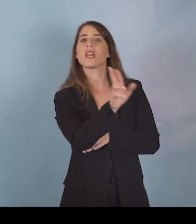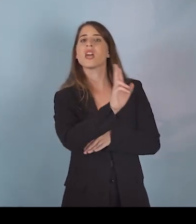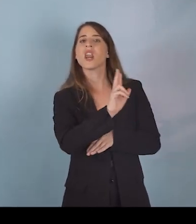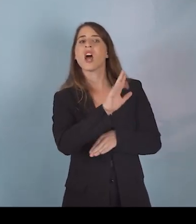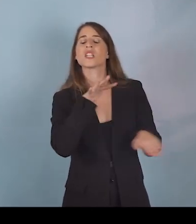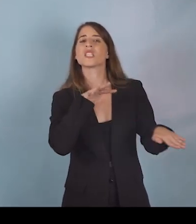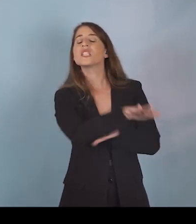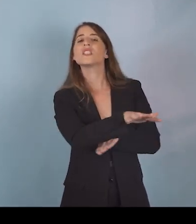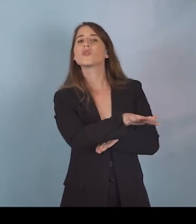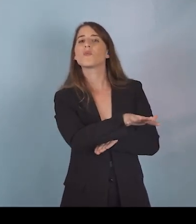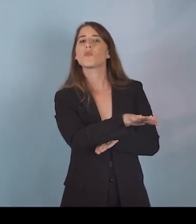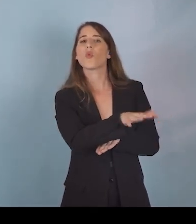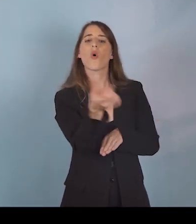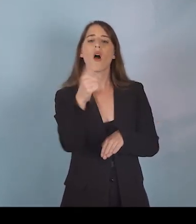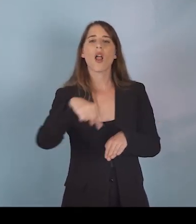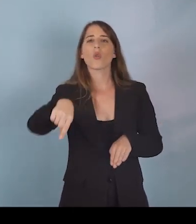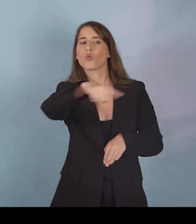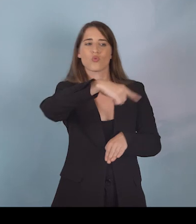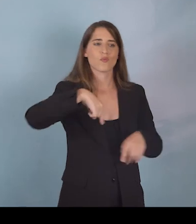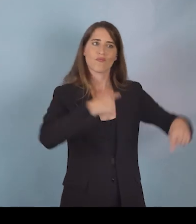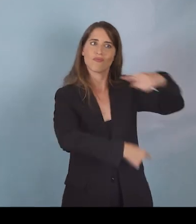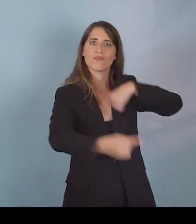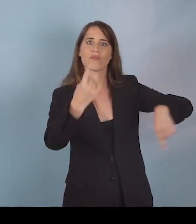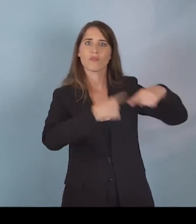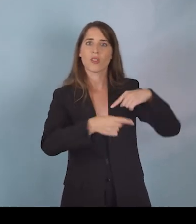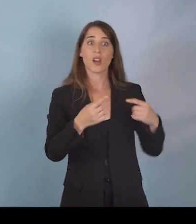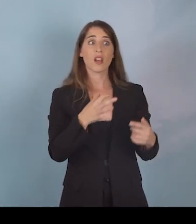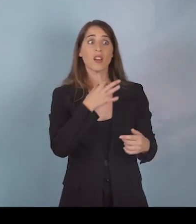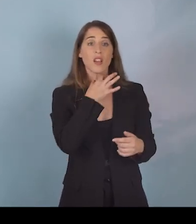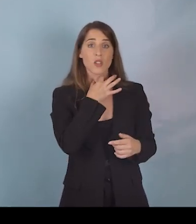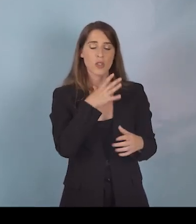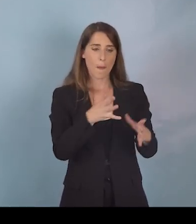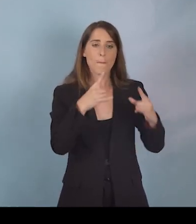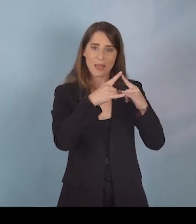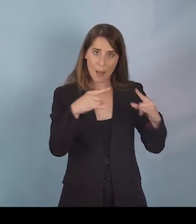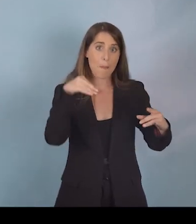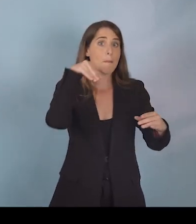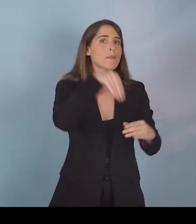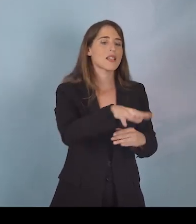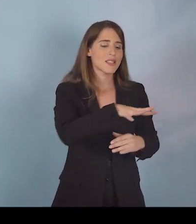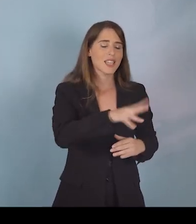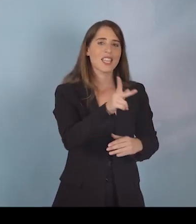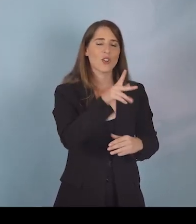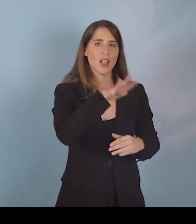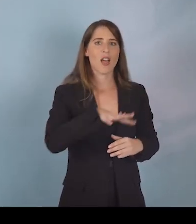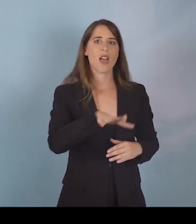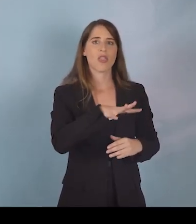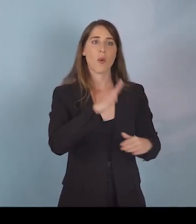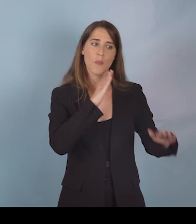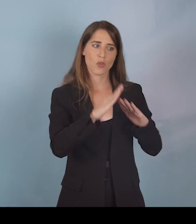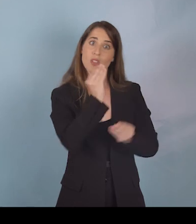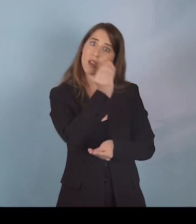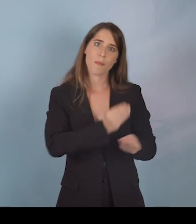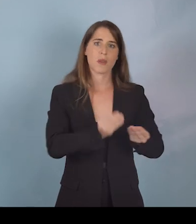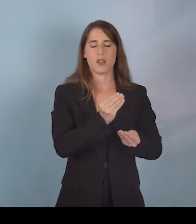από τους άλλους ομοεθνείς ή οποιουσδήποτε. Οπότε, χρειάζεται και από εκεί